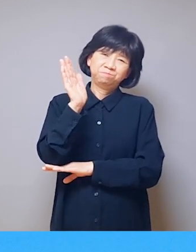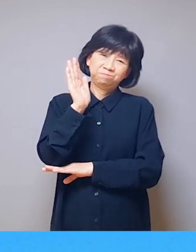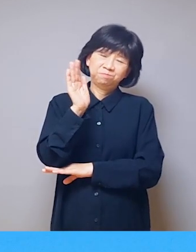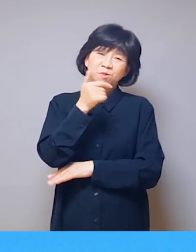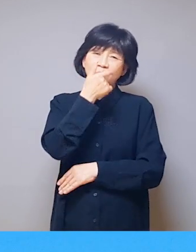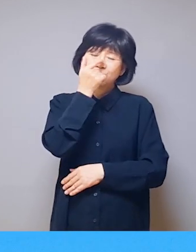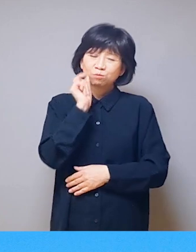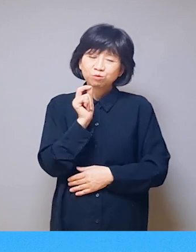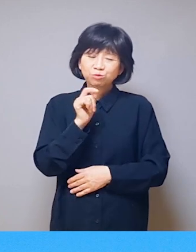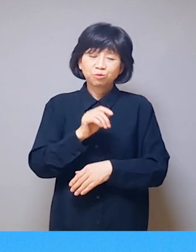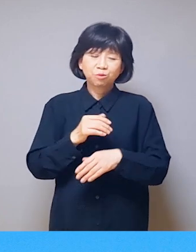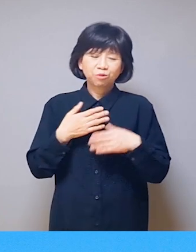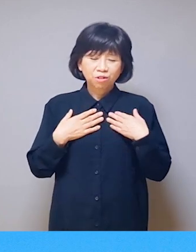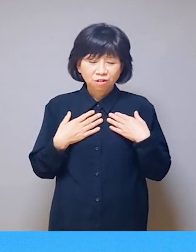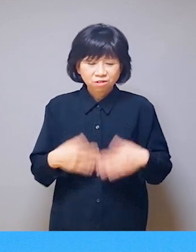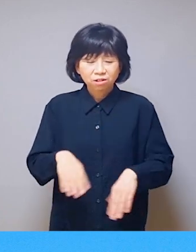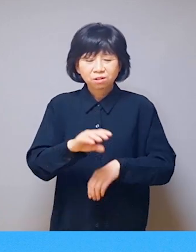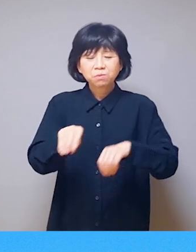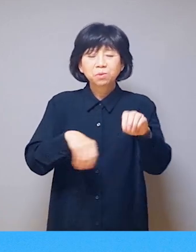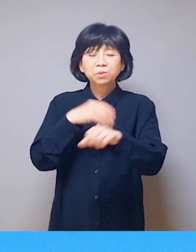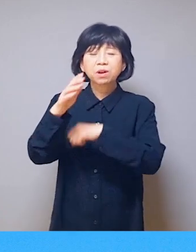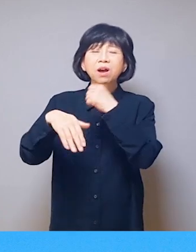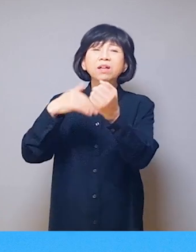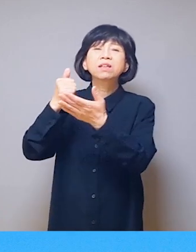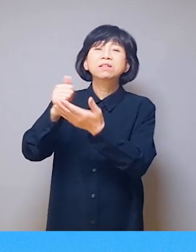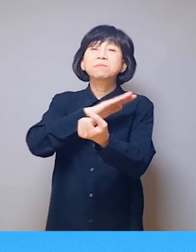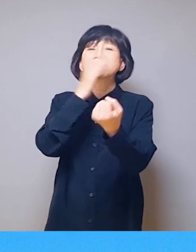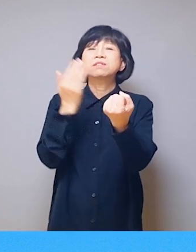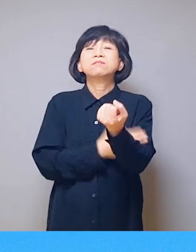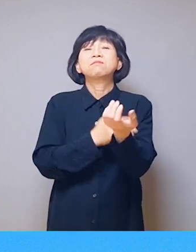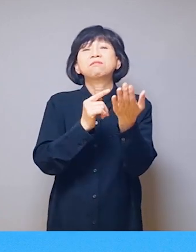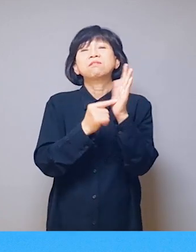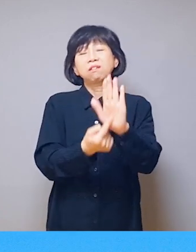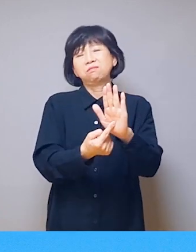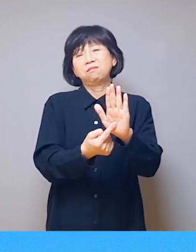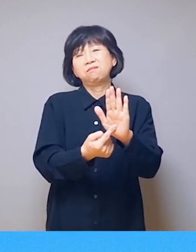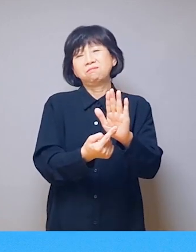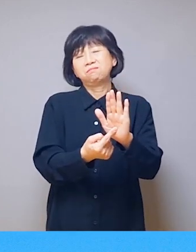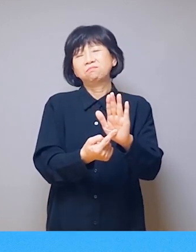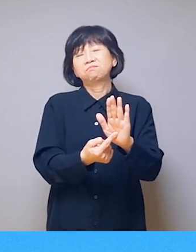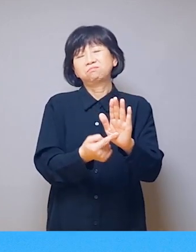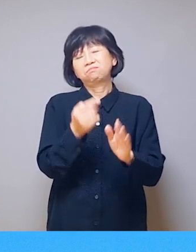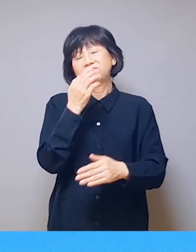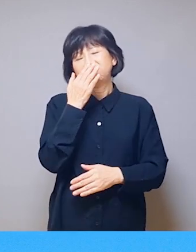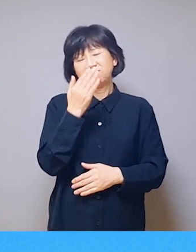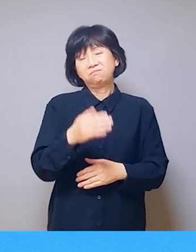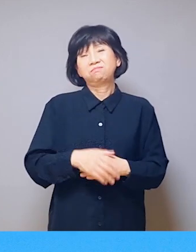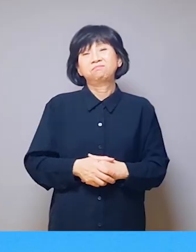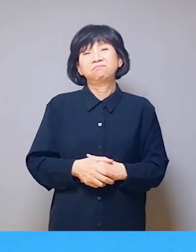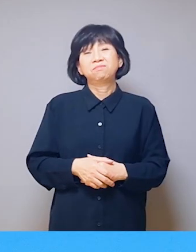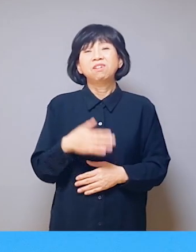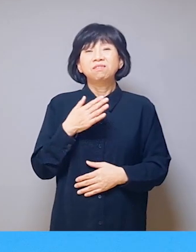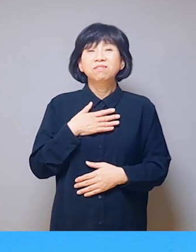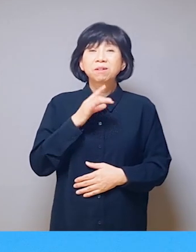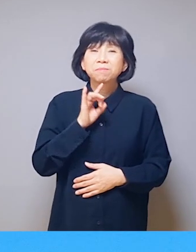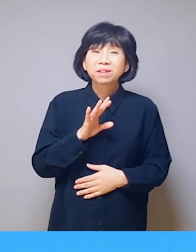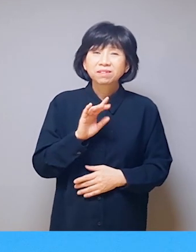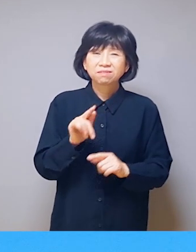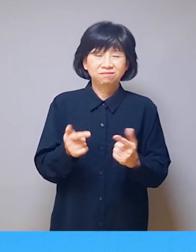그러니까 부족함이나 연약함이 오히려 하나님의 능력을 나타내는 도구가 됩니다. 저만